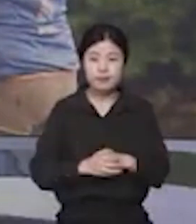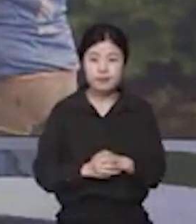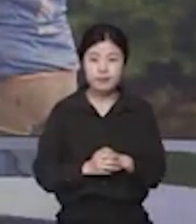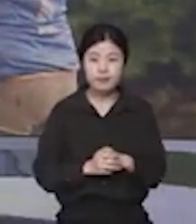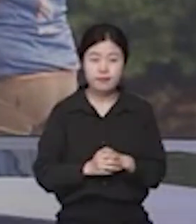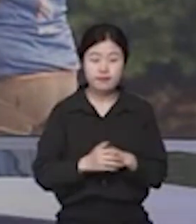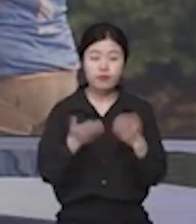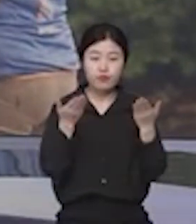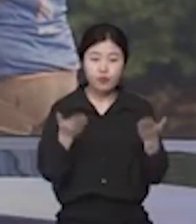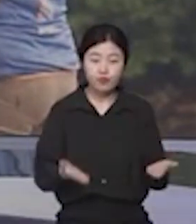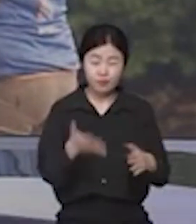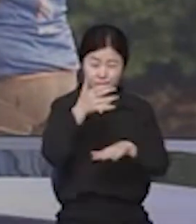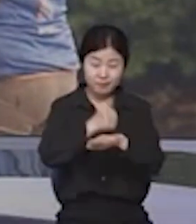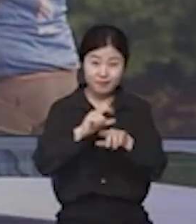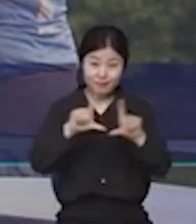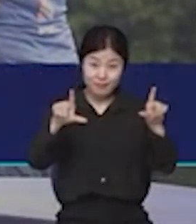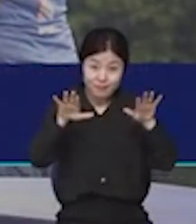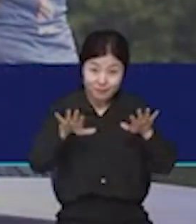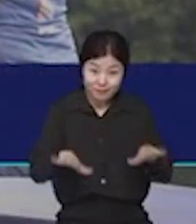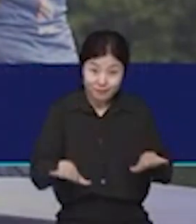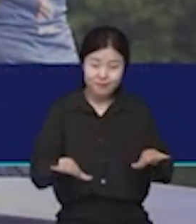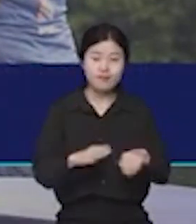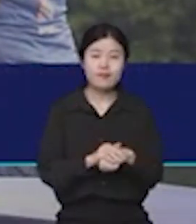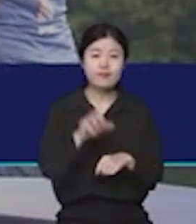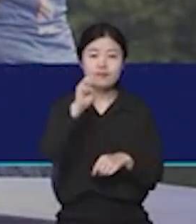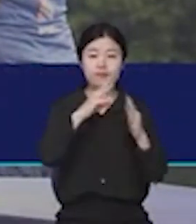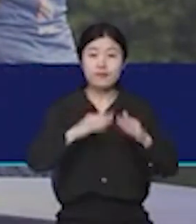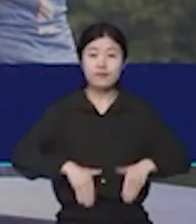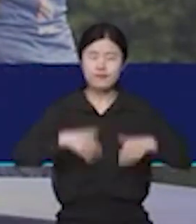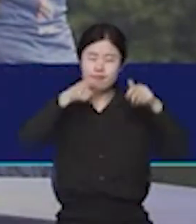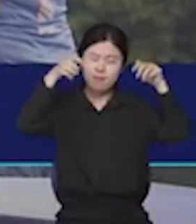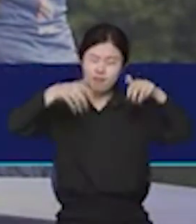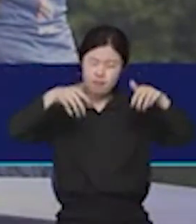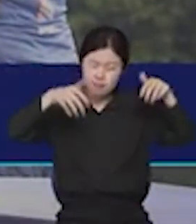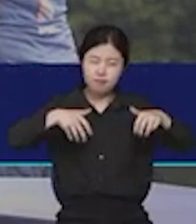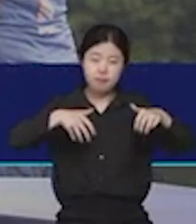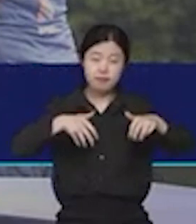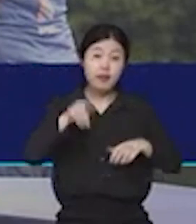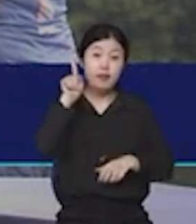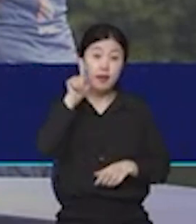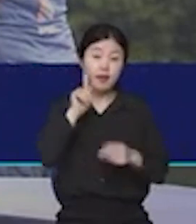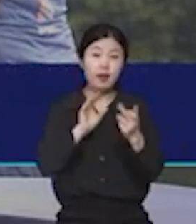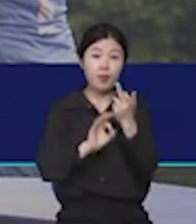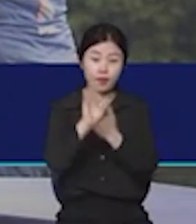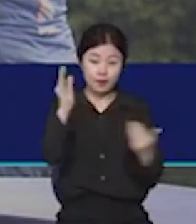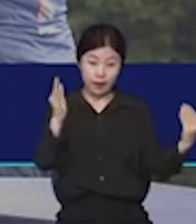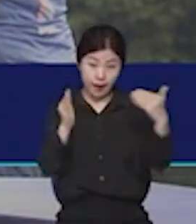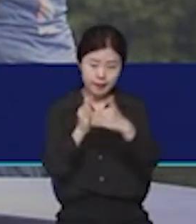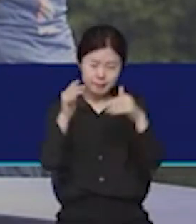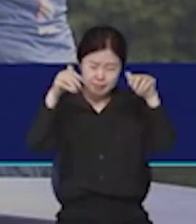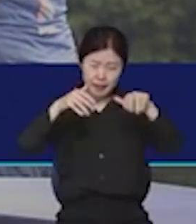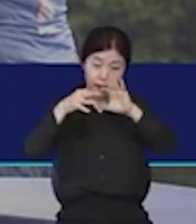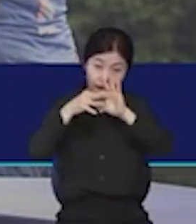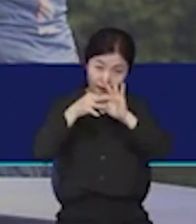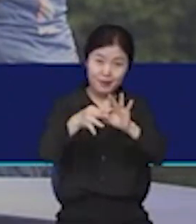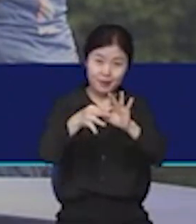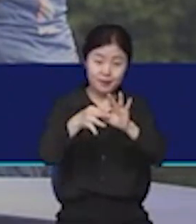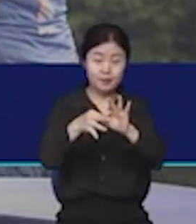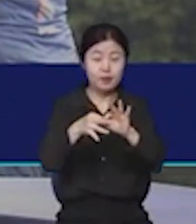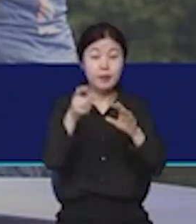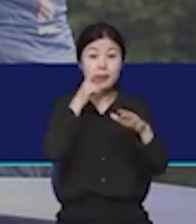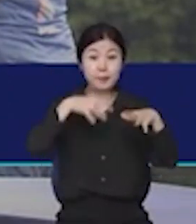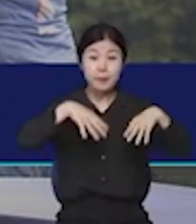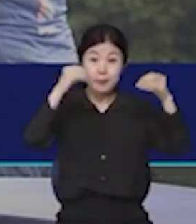연휴 마지막 날인 오늘 광주 전남 지역엔 많은 양의 비가 내렸습니다. 이번 비는 내일 오전까지 계속될 것으로 보이는데